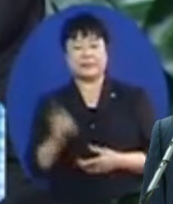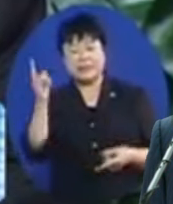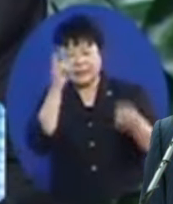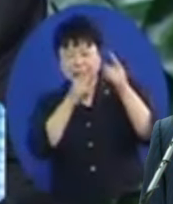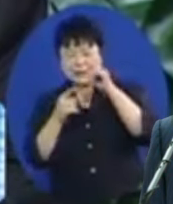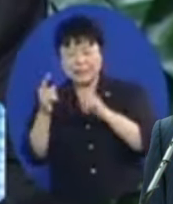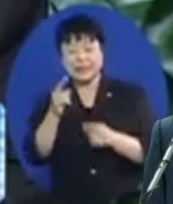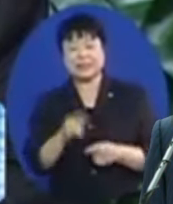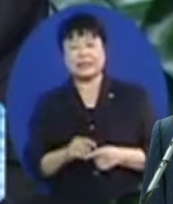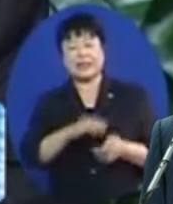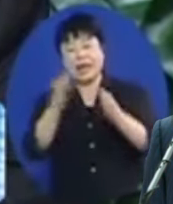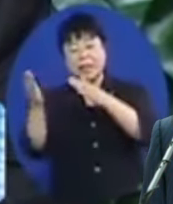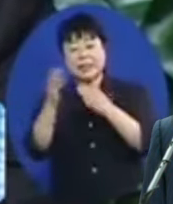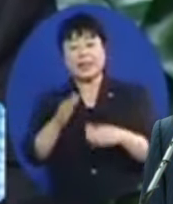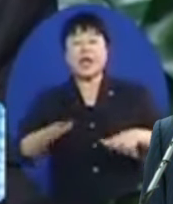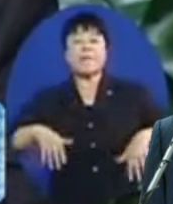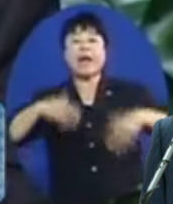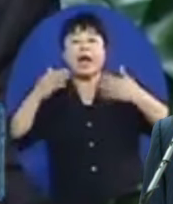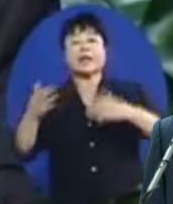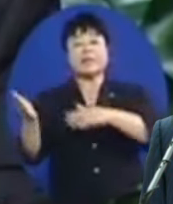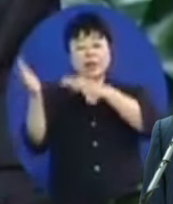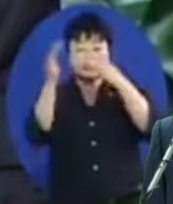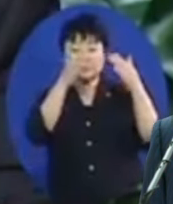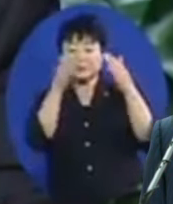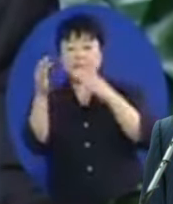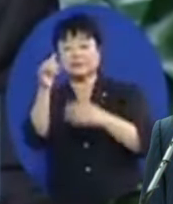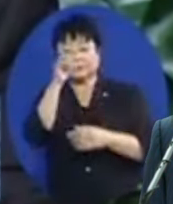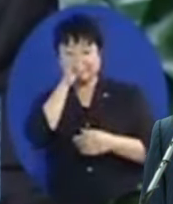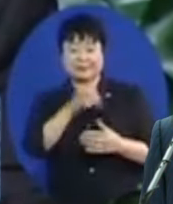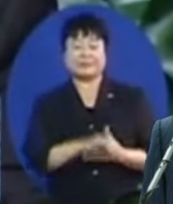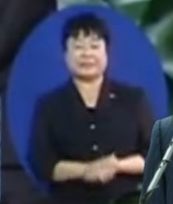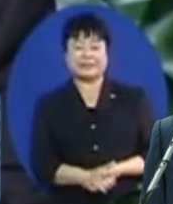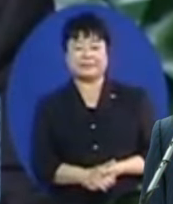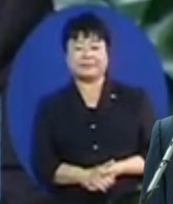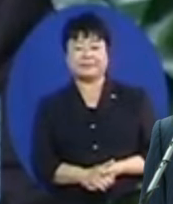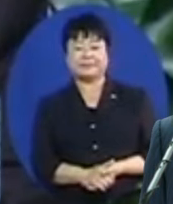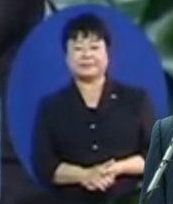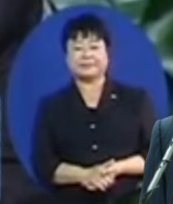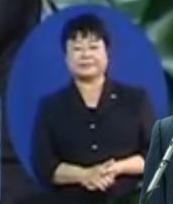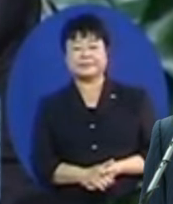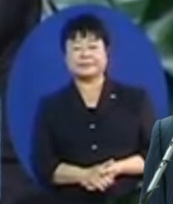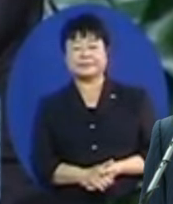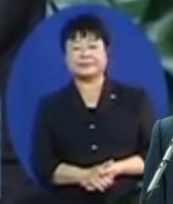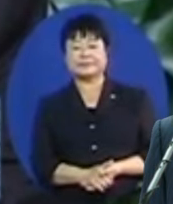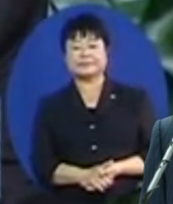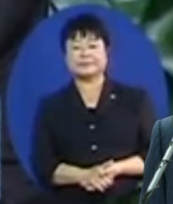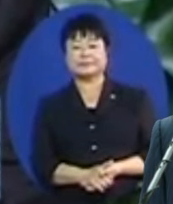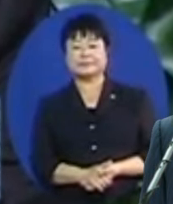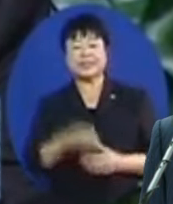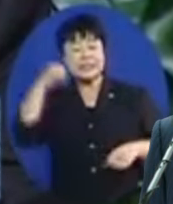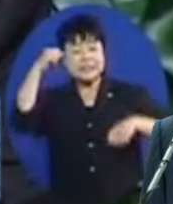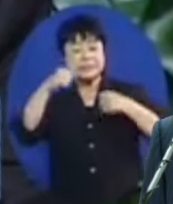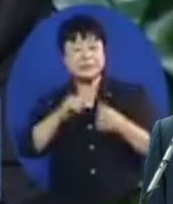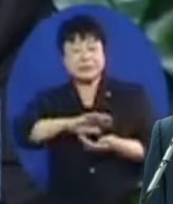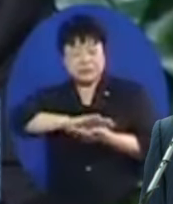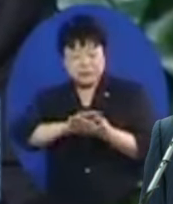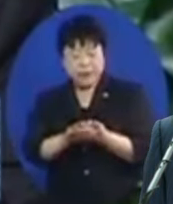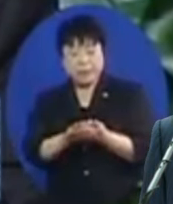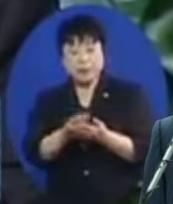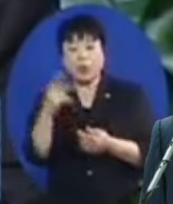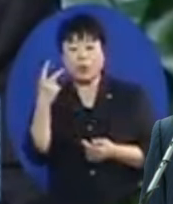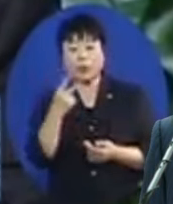갈대들이 종종 바람에 이 불리고 저리 불리고 있는 것을 보게 됩니다. 짐승들에게 짓밟히기도